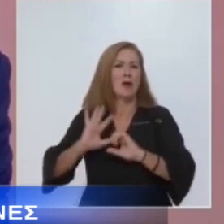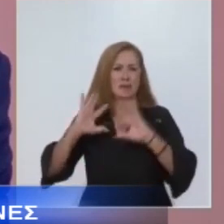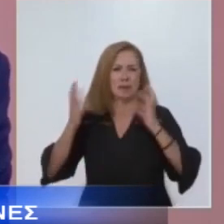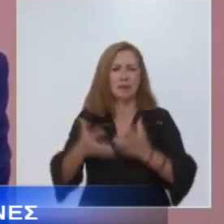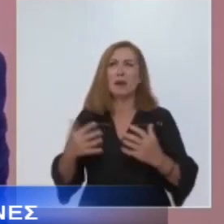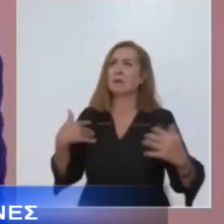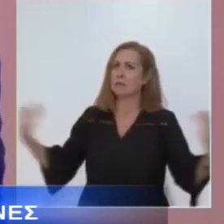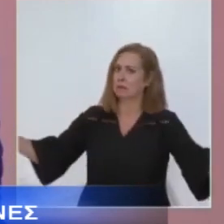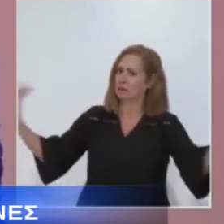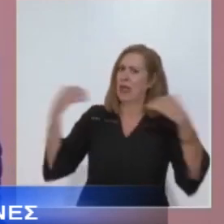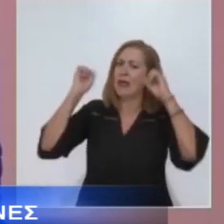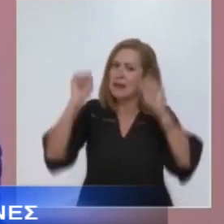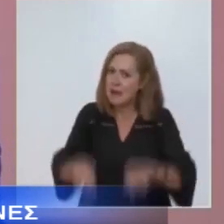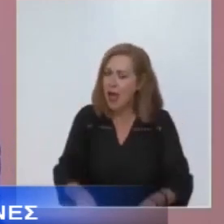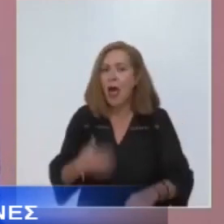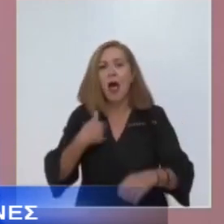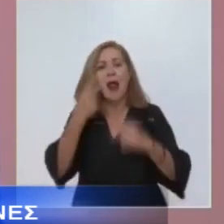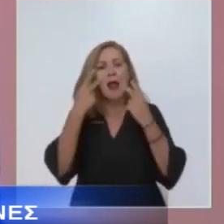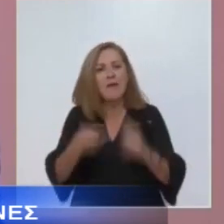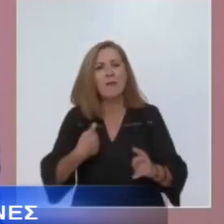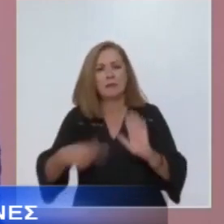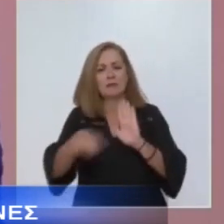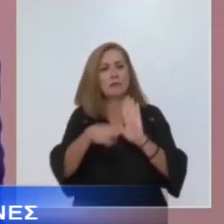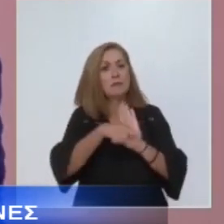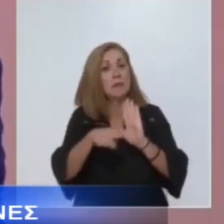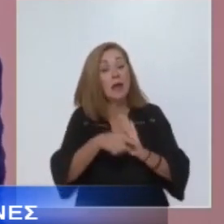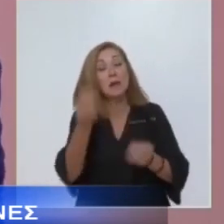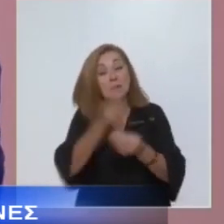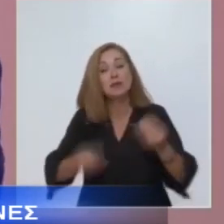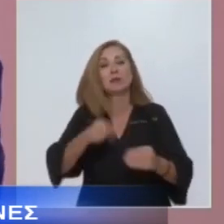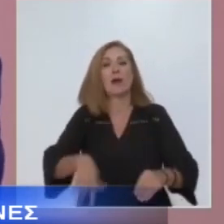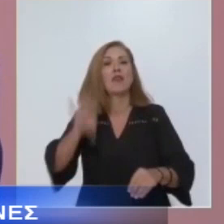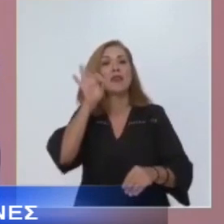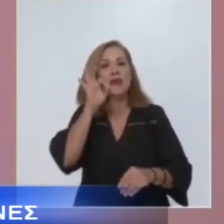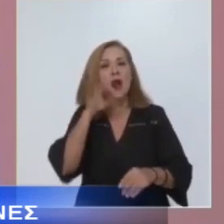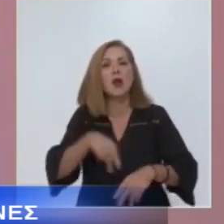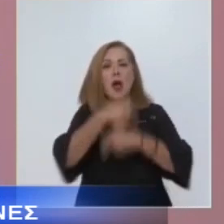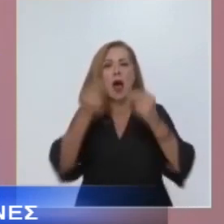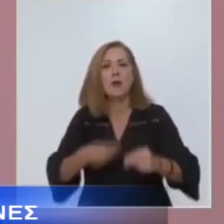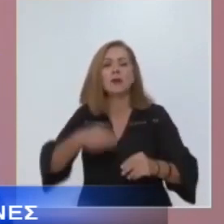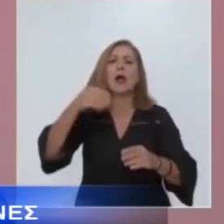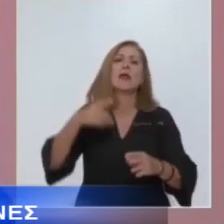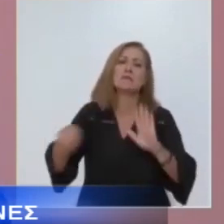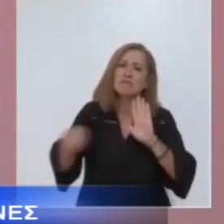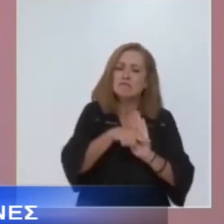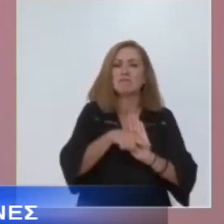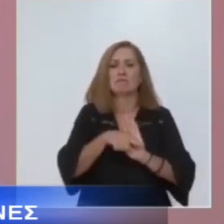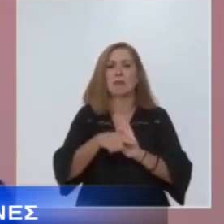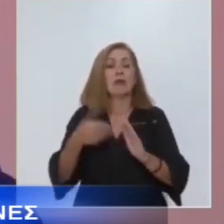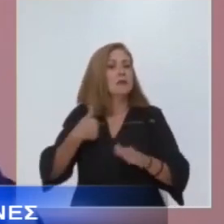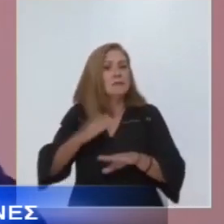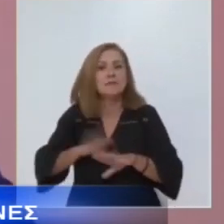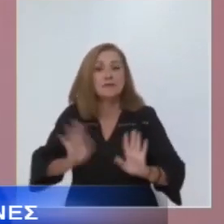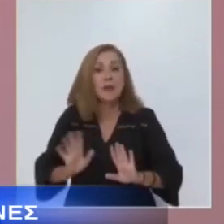ρεκόρ. Ιδιαίτερα η Θεσσαλονίκη πλήρωσε λανθασμένες κυβερνητικές επιλογές και δεν έχουμε ενισχυμένο το ΕΣΥ με ευθύνη της κυβέρνησης.